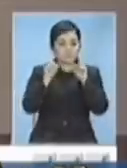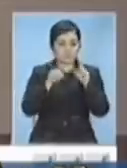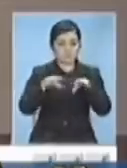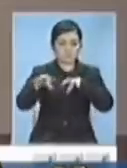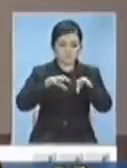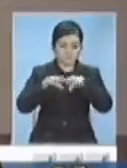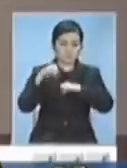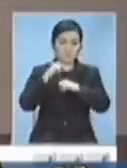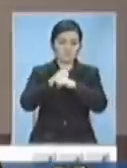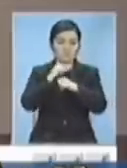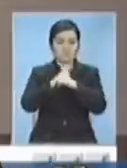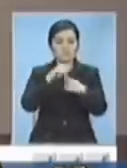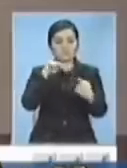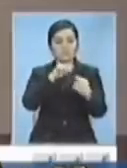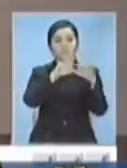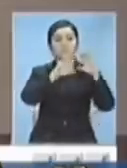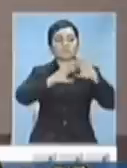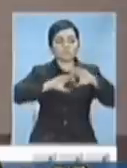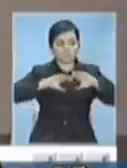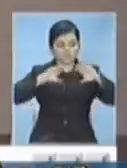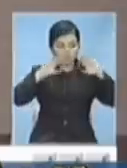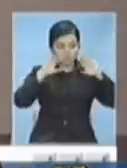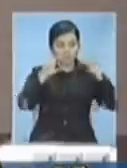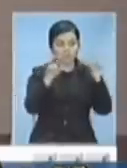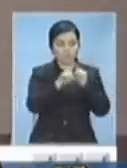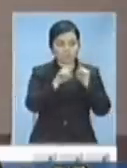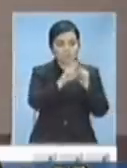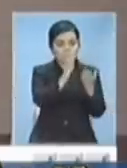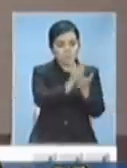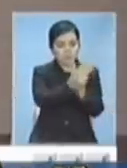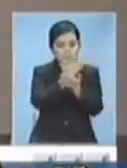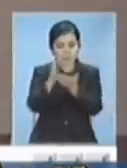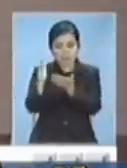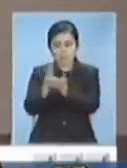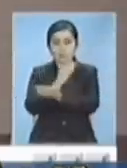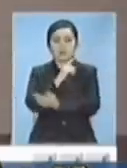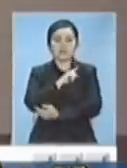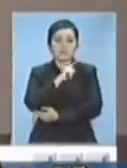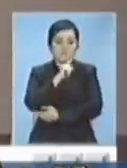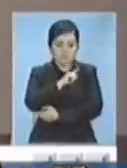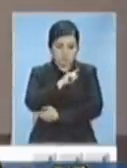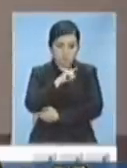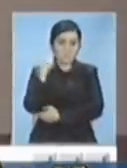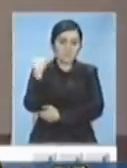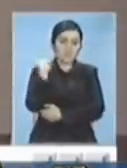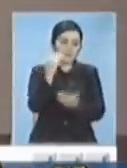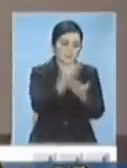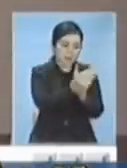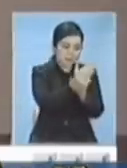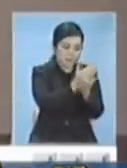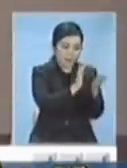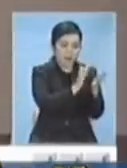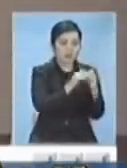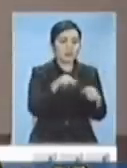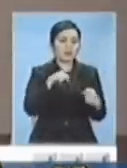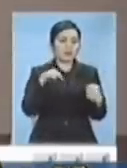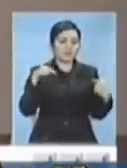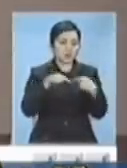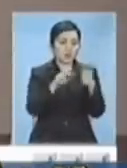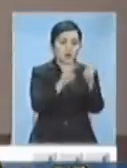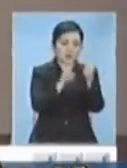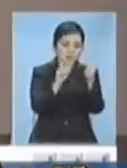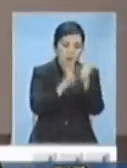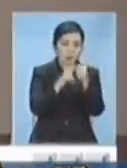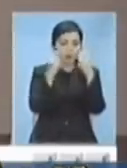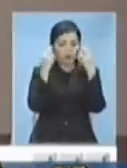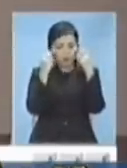ก็ไม่พบสิ่งใดที่ขัดต่อรัฐธรรมนูญส่วนเรื่องร้องเรียนและเรื่องข้อกฎหมายนายกรัฐมนตรีได้ให้ร้อยตำรวจเ